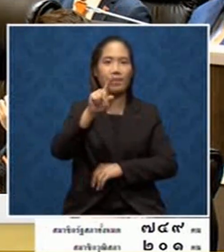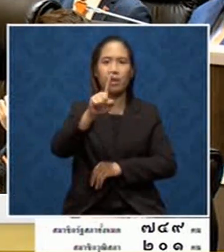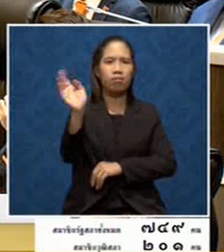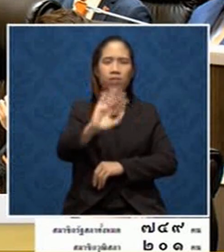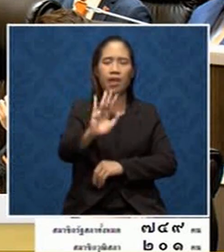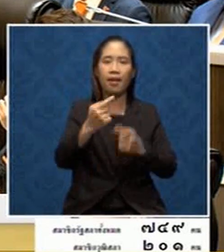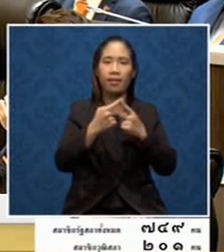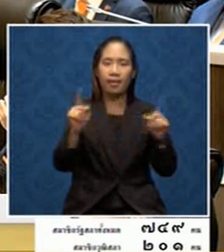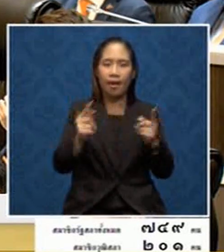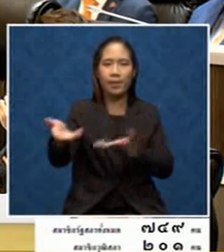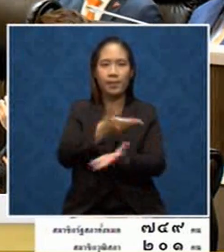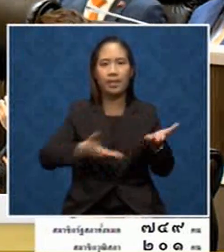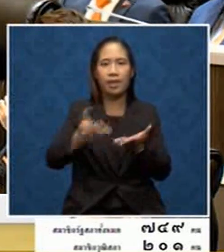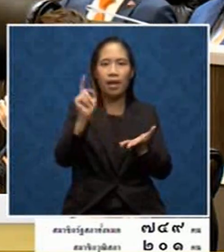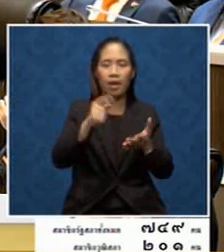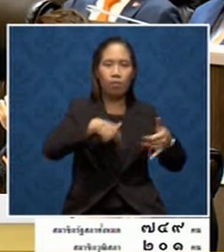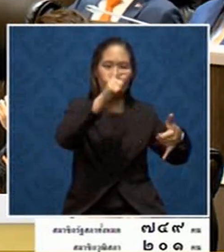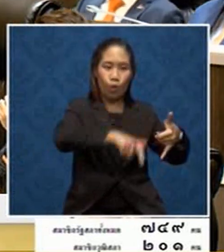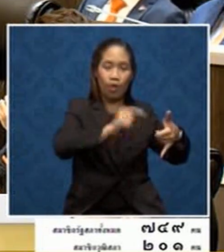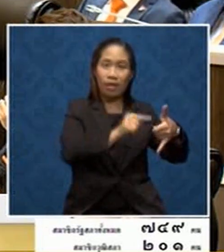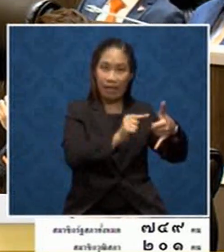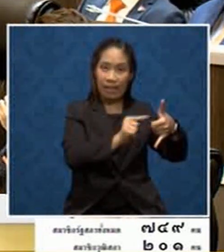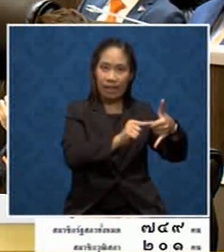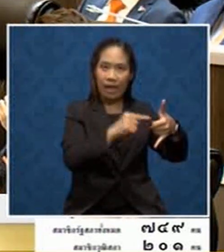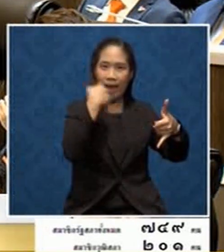งคำวินิจฉัยของศาลรัฐธรรมนูญก็ไม่ได้ชี้ว่าที่